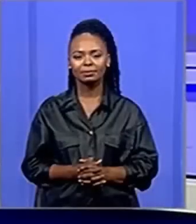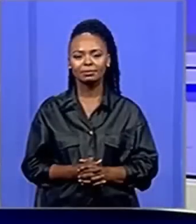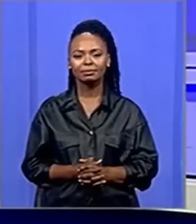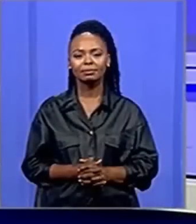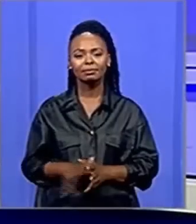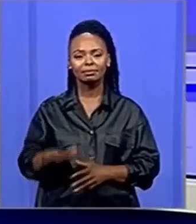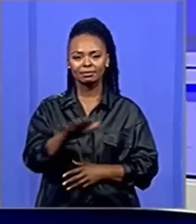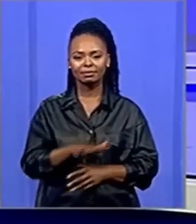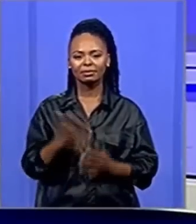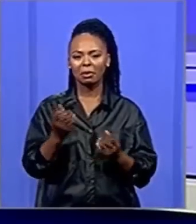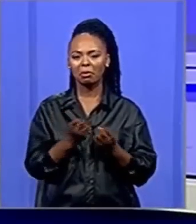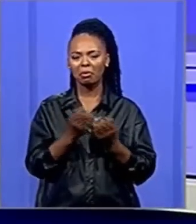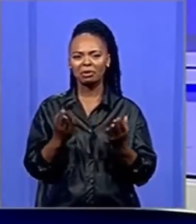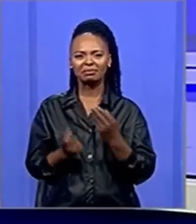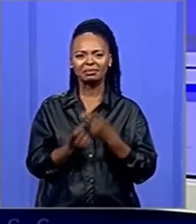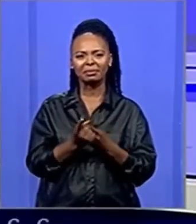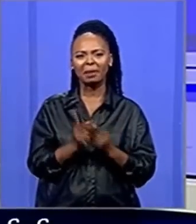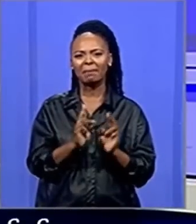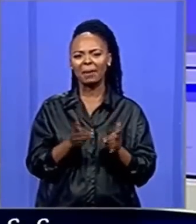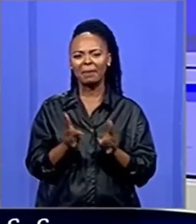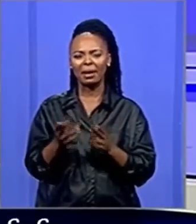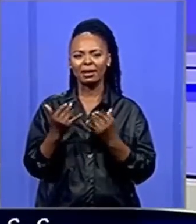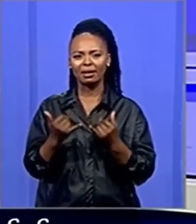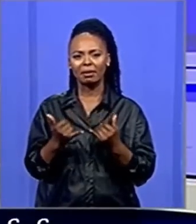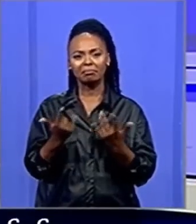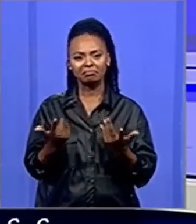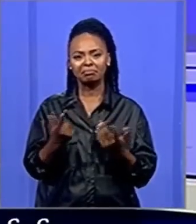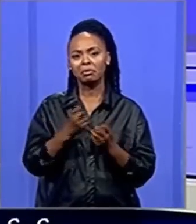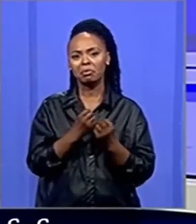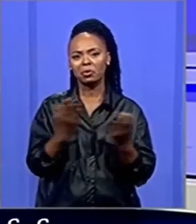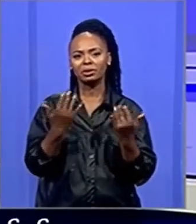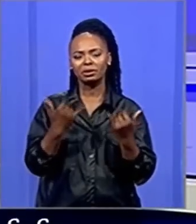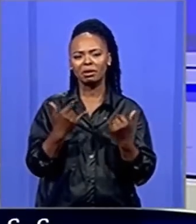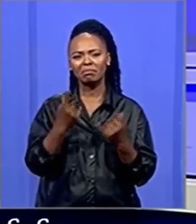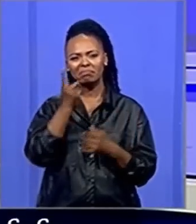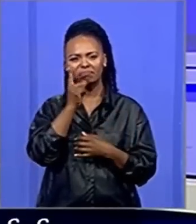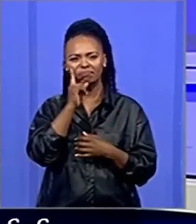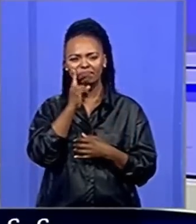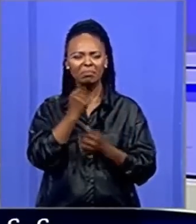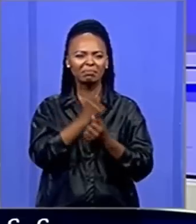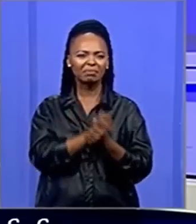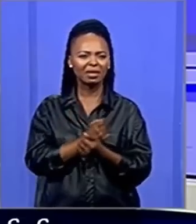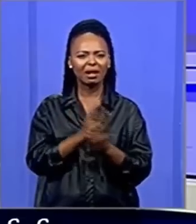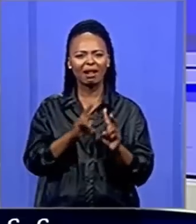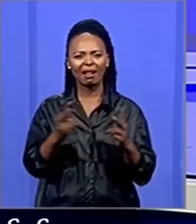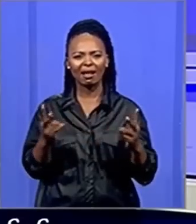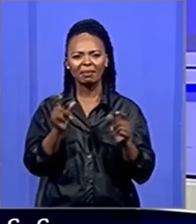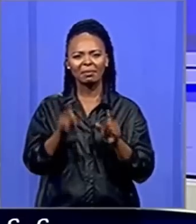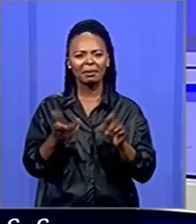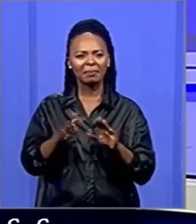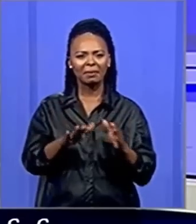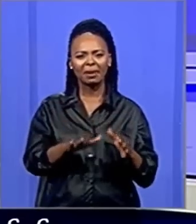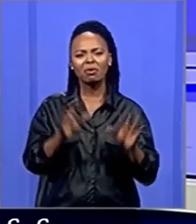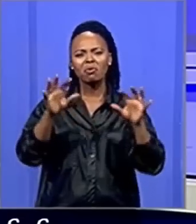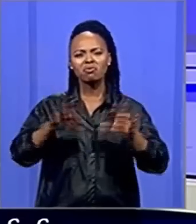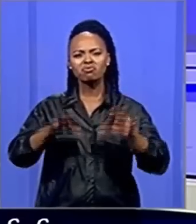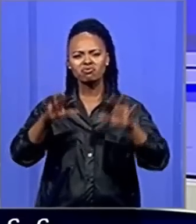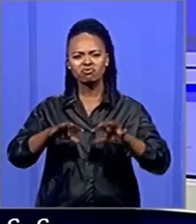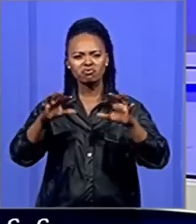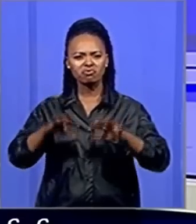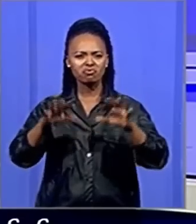Setsi sa taolo ya dikoduwa provinseng ya Free State se butse mamati a ditsi ditrekeng tse fapaneng ho mahlatsipa a sefefo se thefutsing boholo